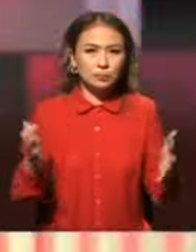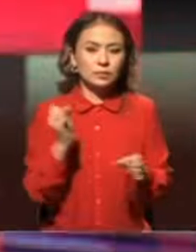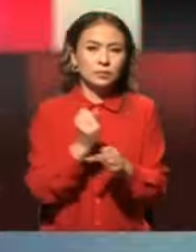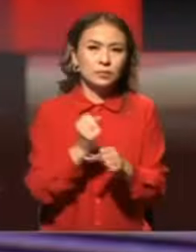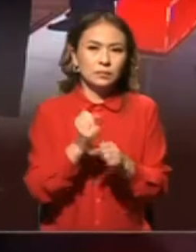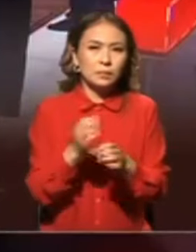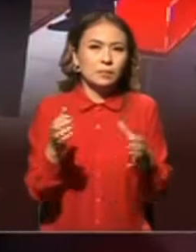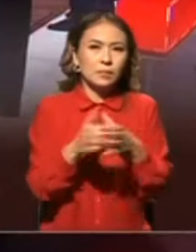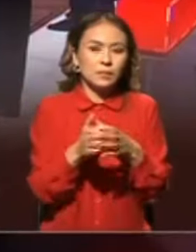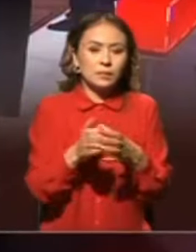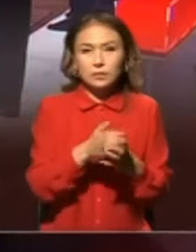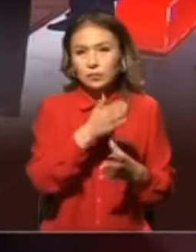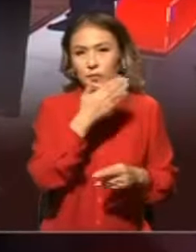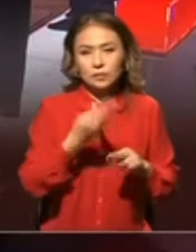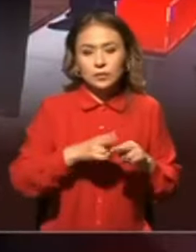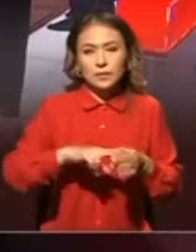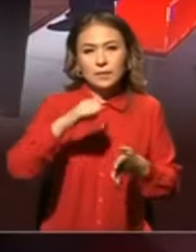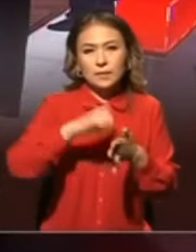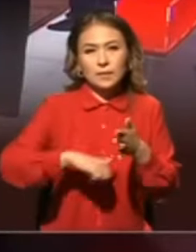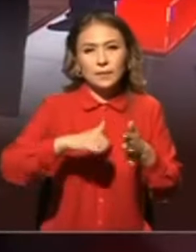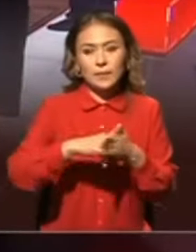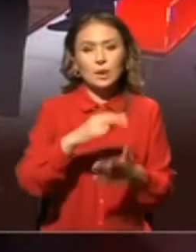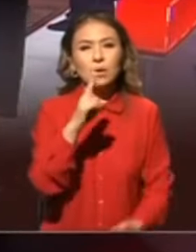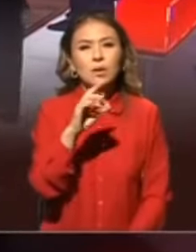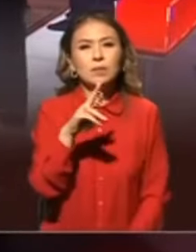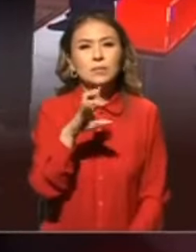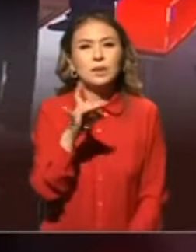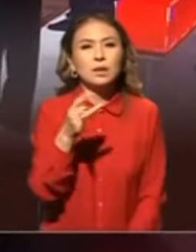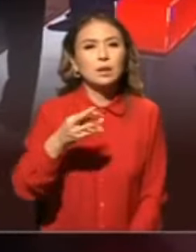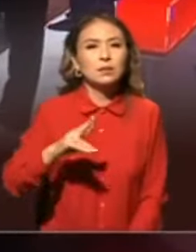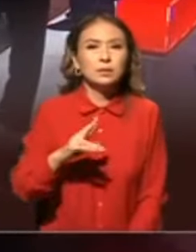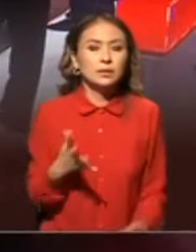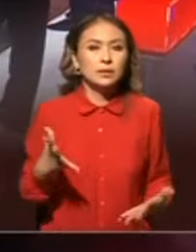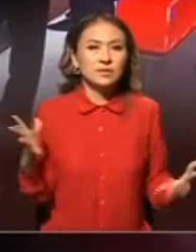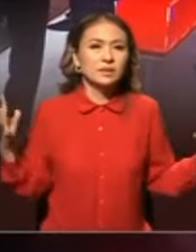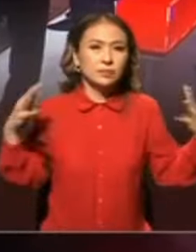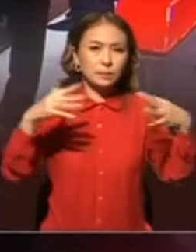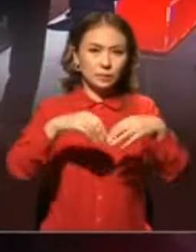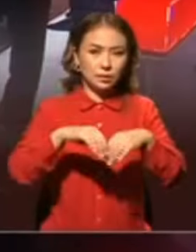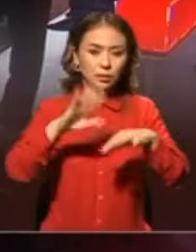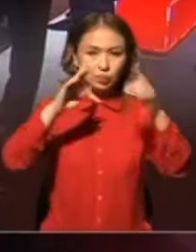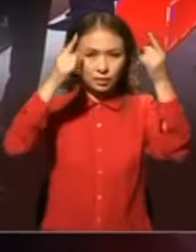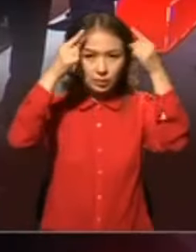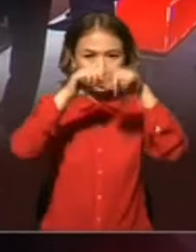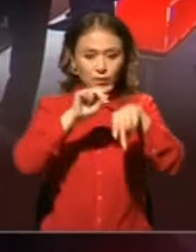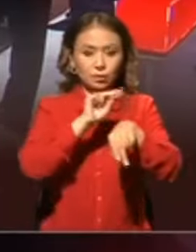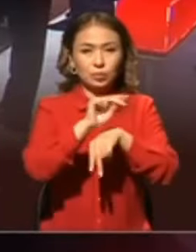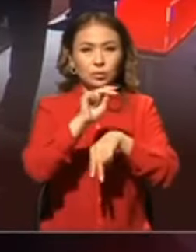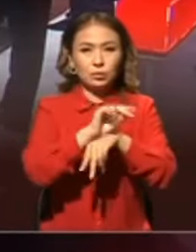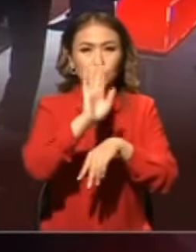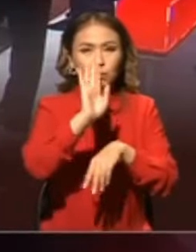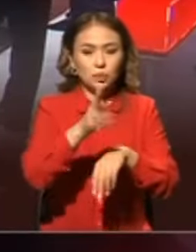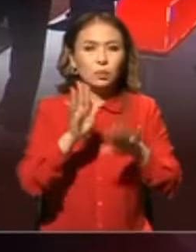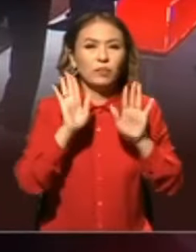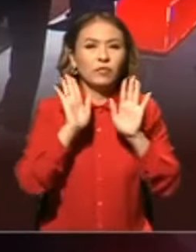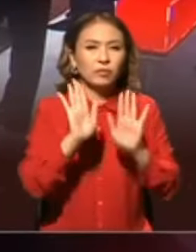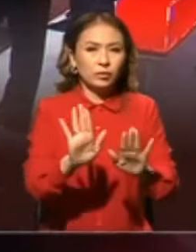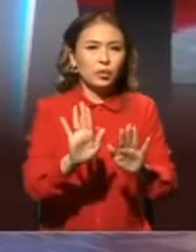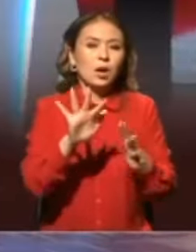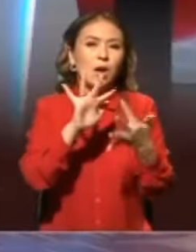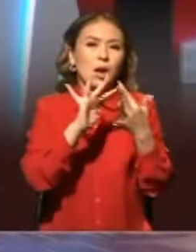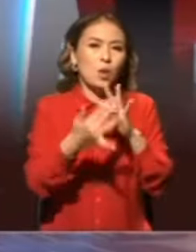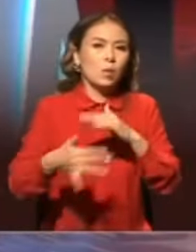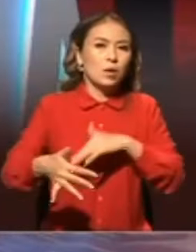өткізу партиясы жоқ. Сол себепті оларды кооперация арқылы біріктірсе, оларға жаңағы технологияны үйретсе, сол кезде ғана